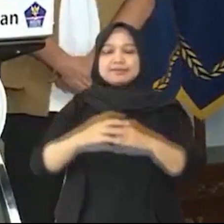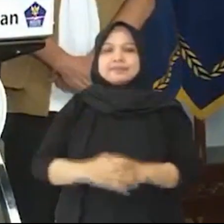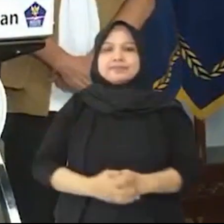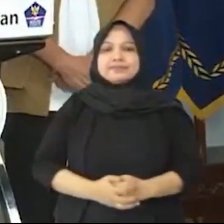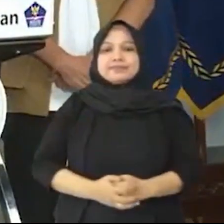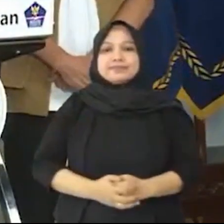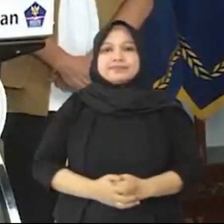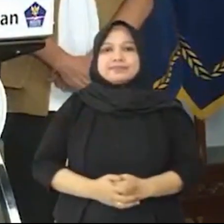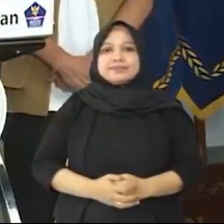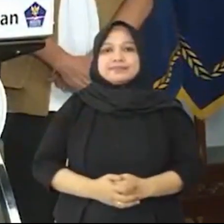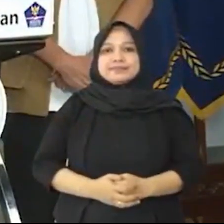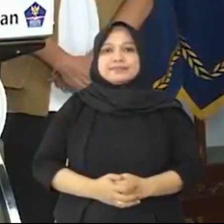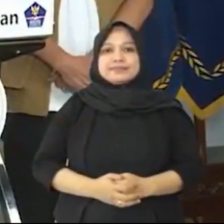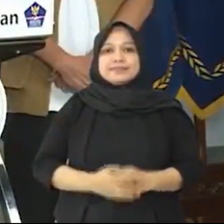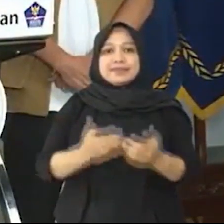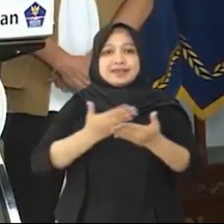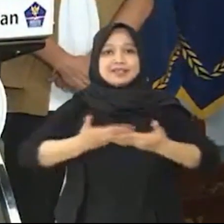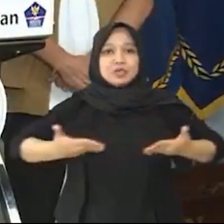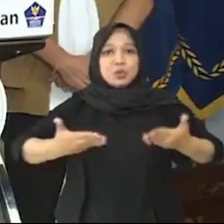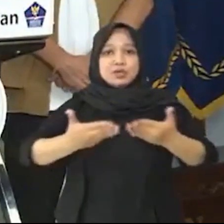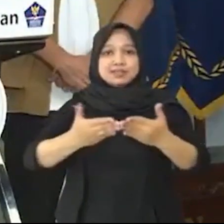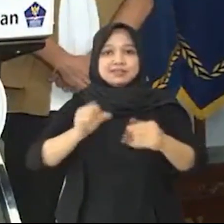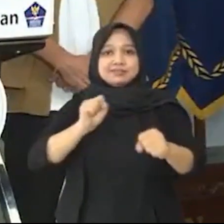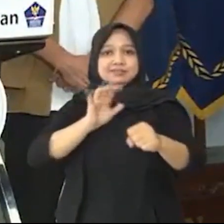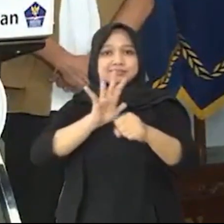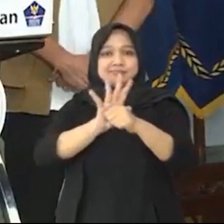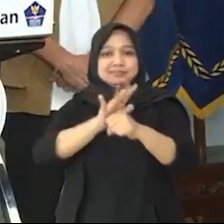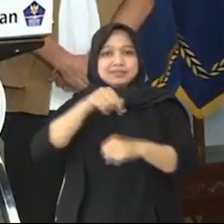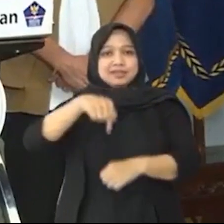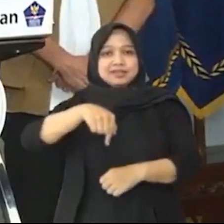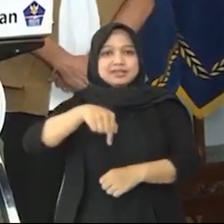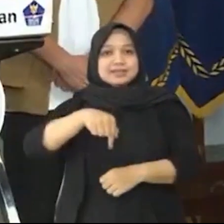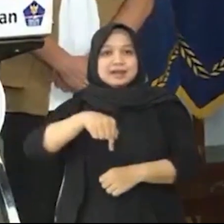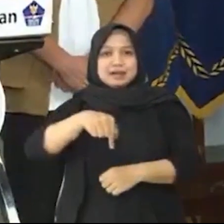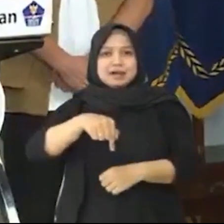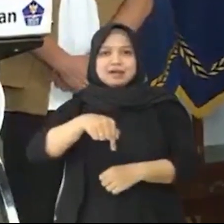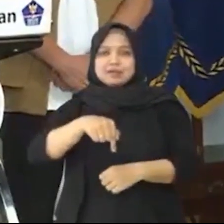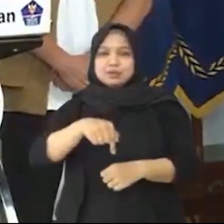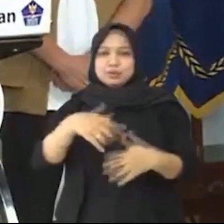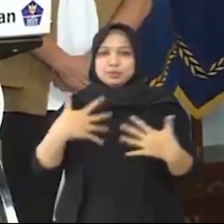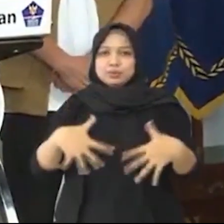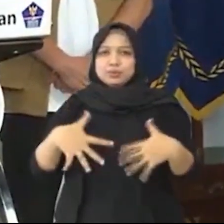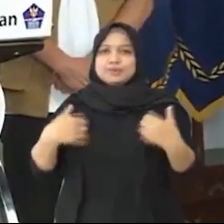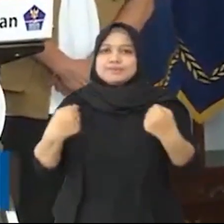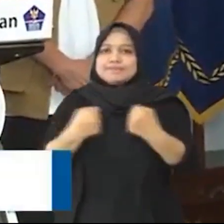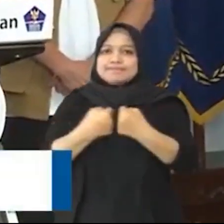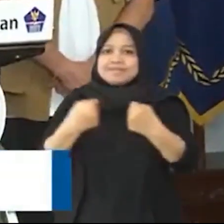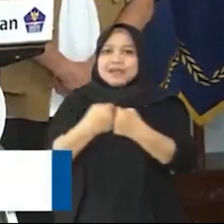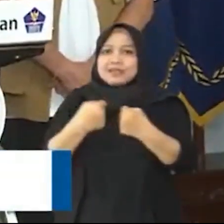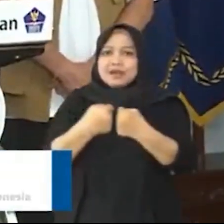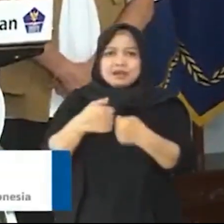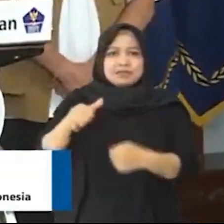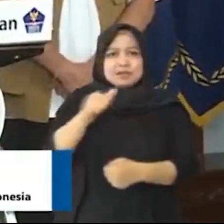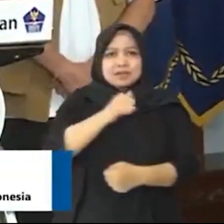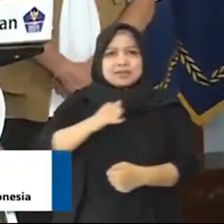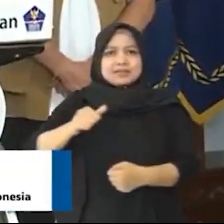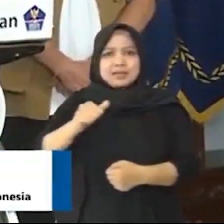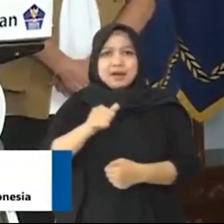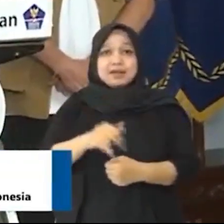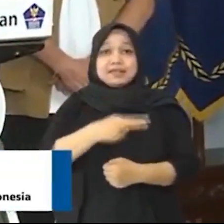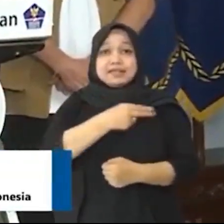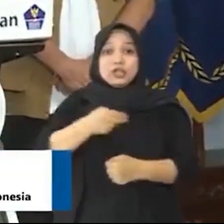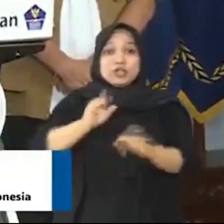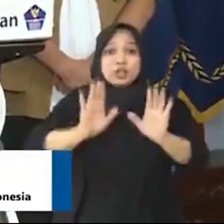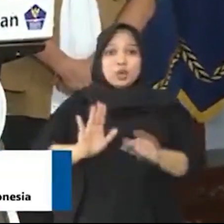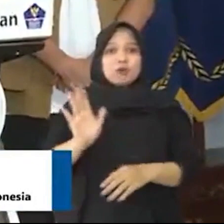situasi covert naintin saat ini merupakan sebuah tantangan bagi kita semua tidak hanya di